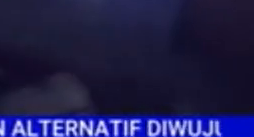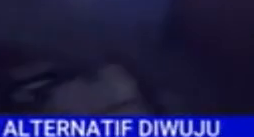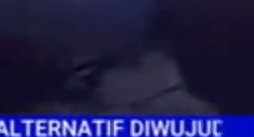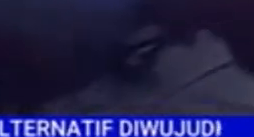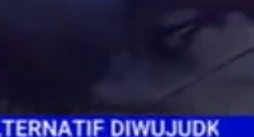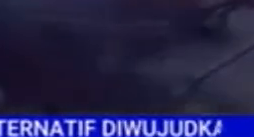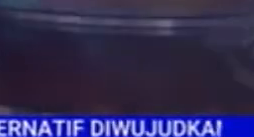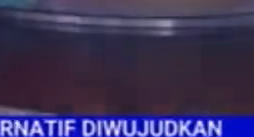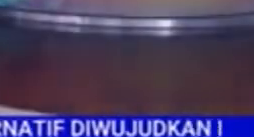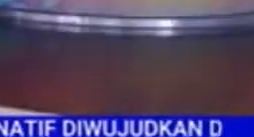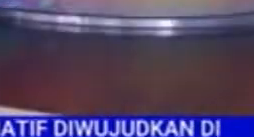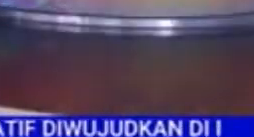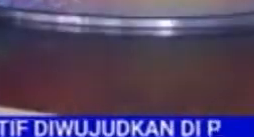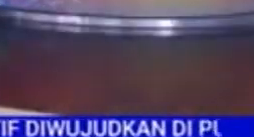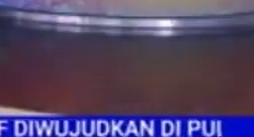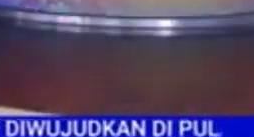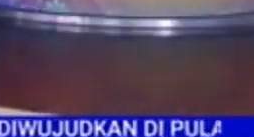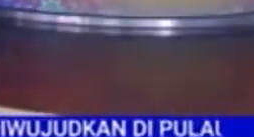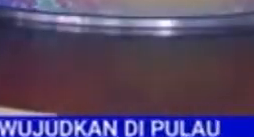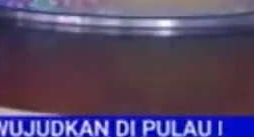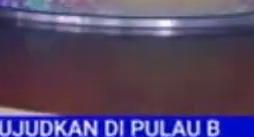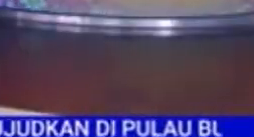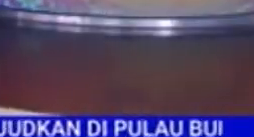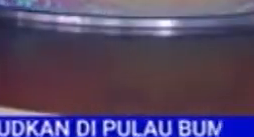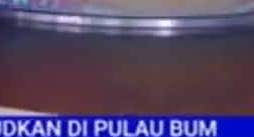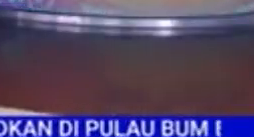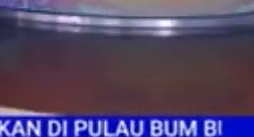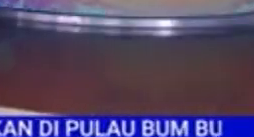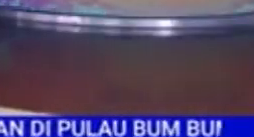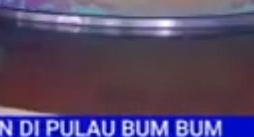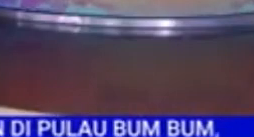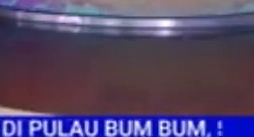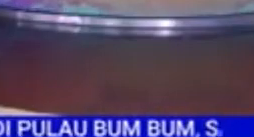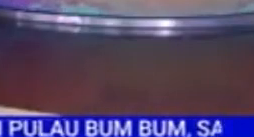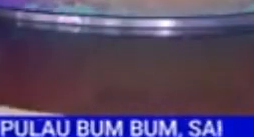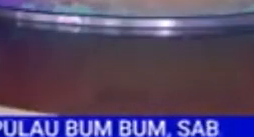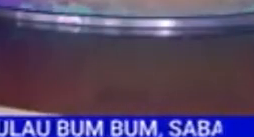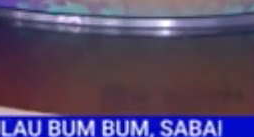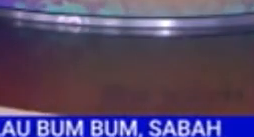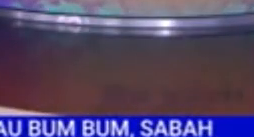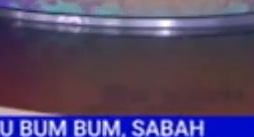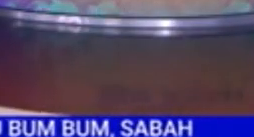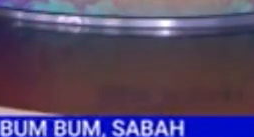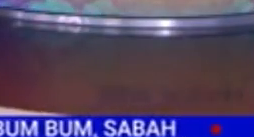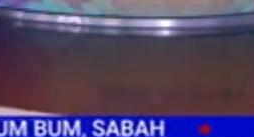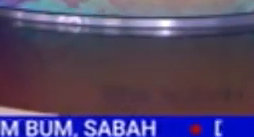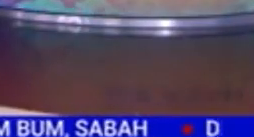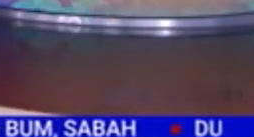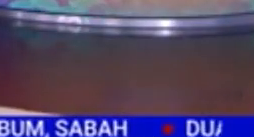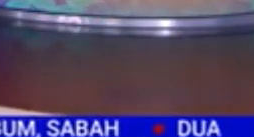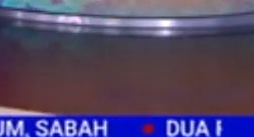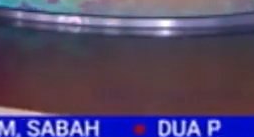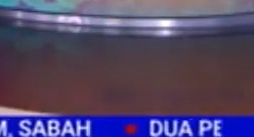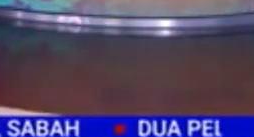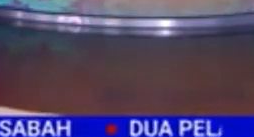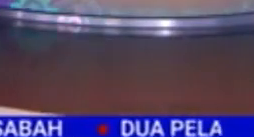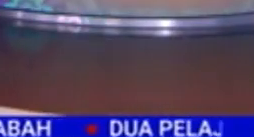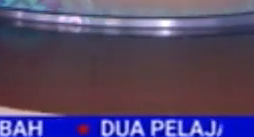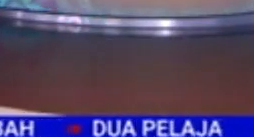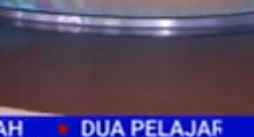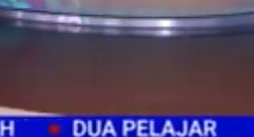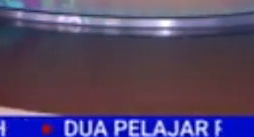Assalamualaikum salam kenal jenis saya masih ada ini berita wilayah cuma 17 Jun